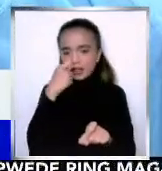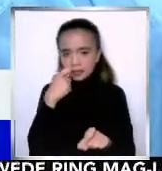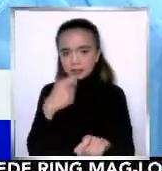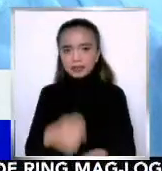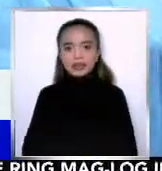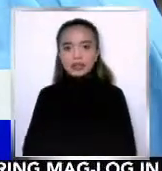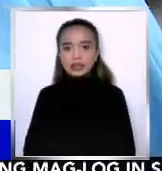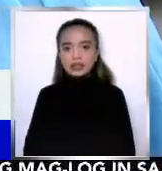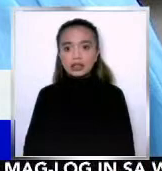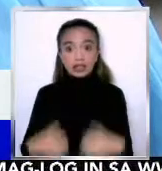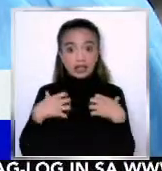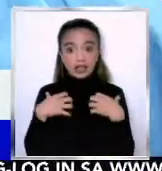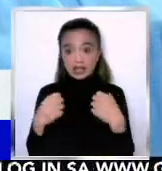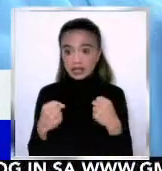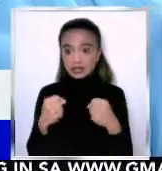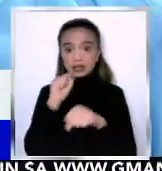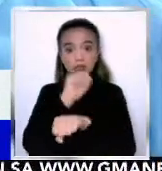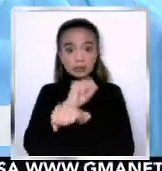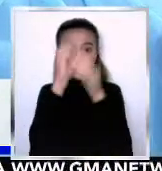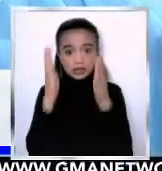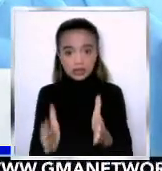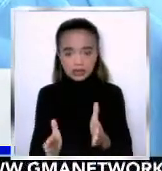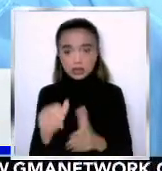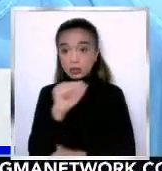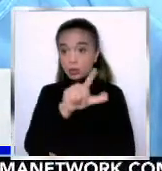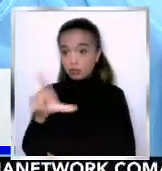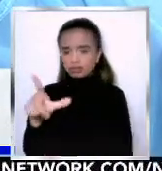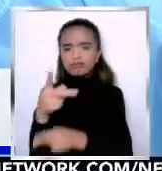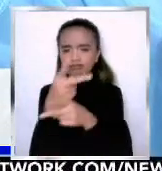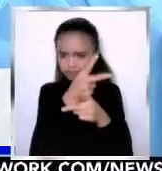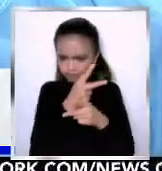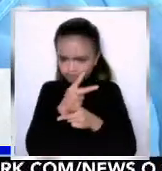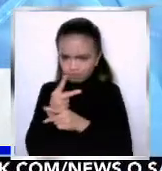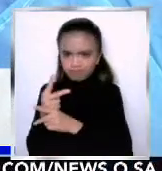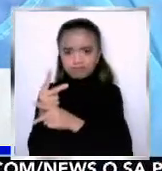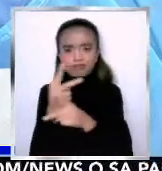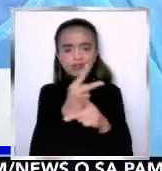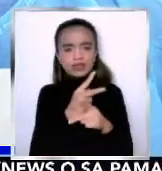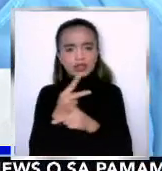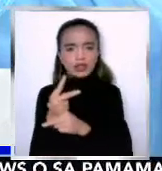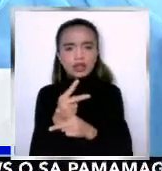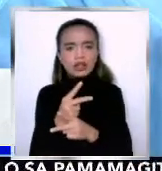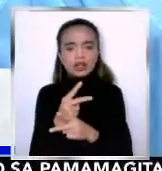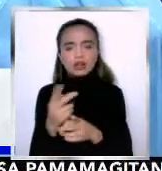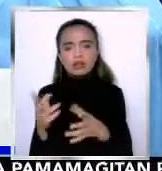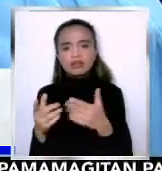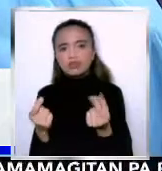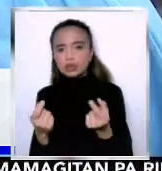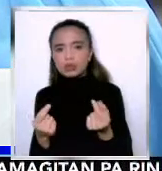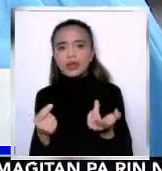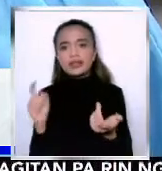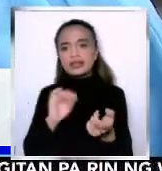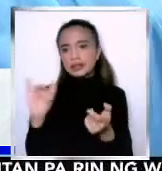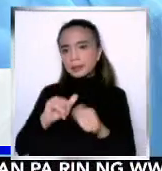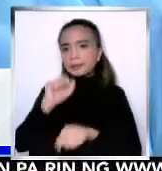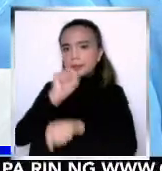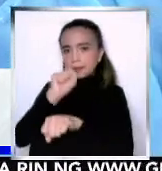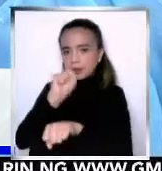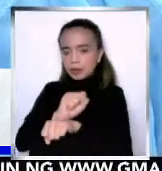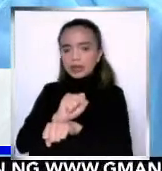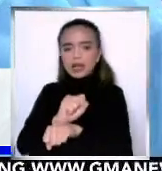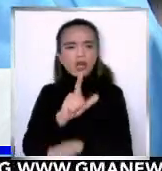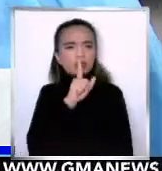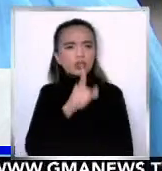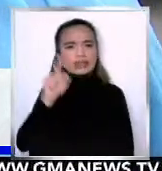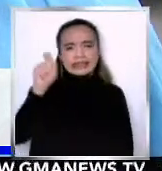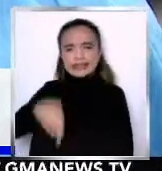talagang mag-ingat na lang po tayo. Magdoble ingat po sa mga ginagawa po natin at saka sa trabaho natin. Talagang kailangan na kailangan